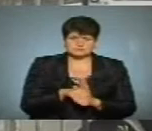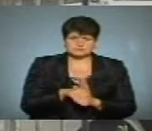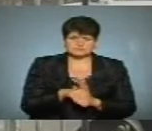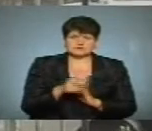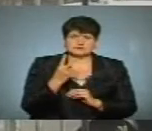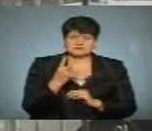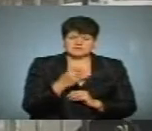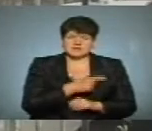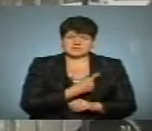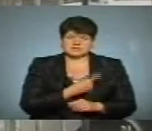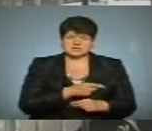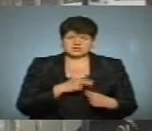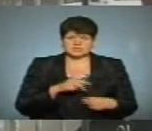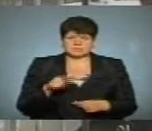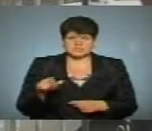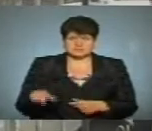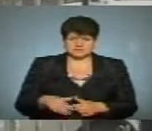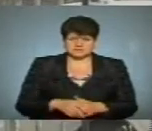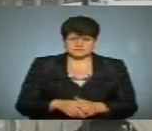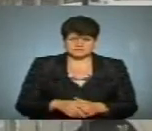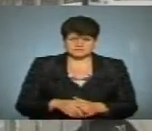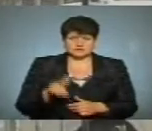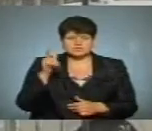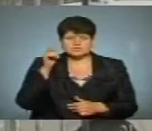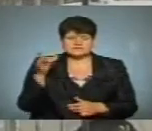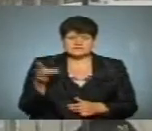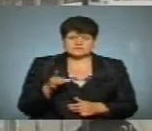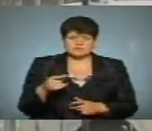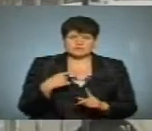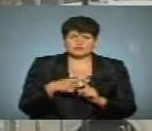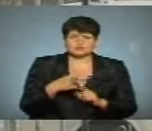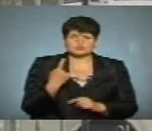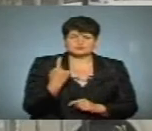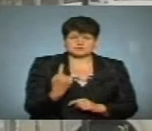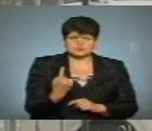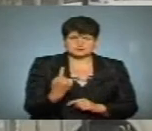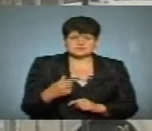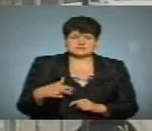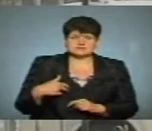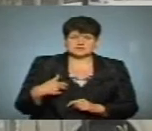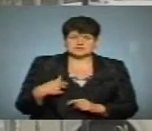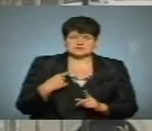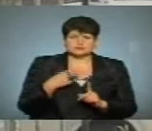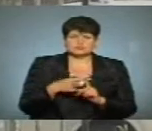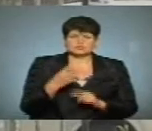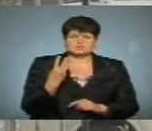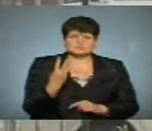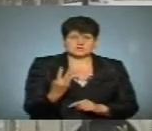2 медичних працівники. Чортківський район – плюс 1, Заліщицький – плюс